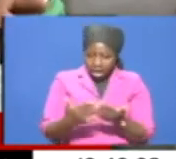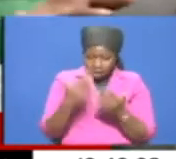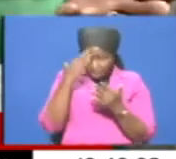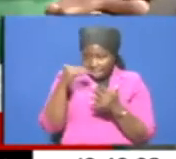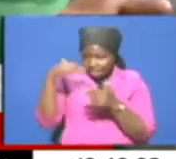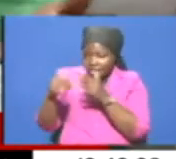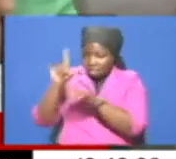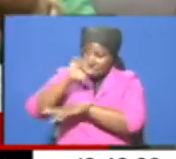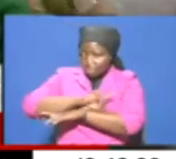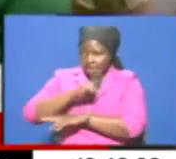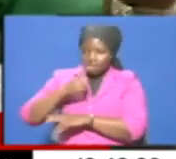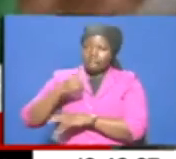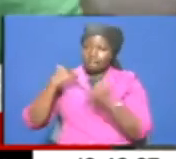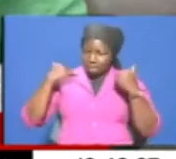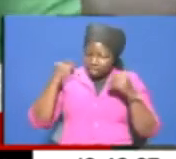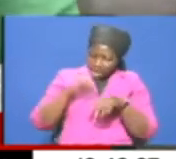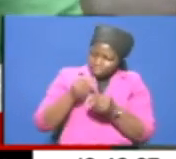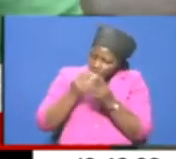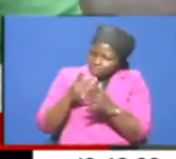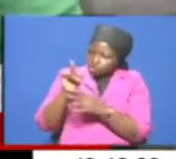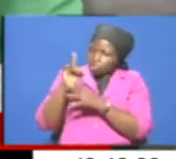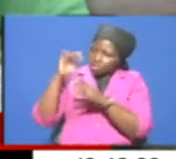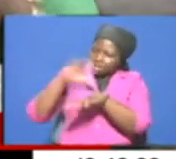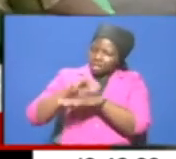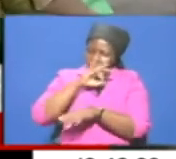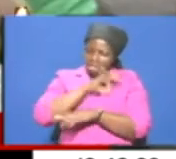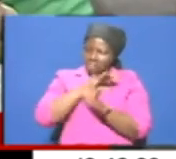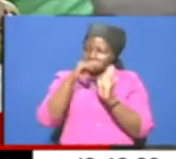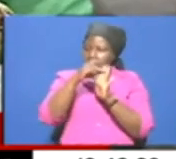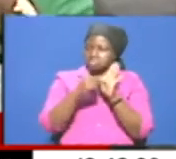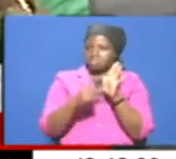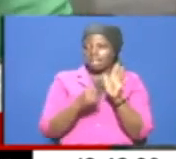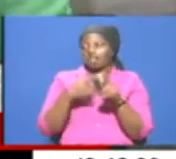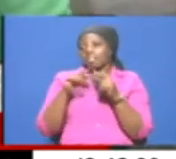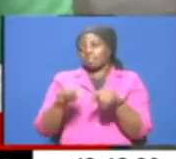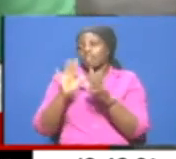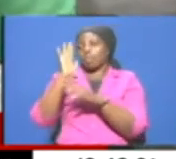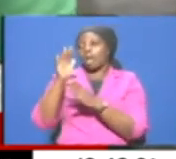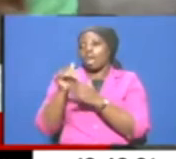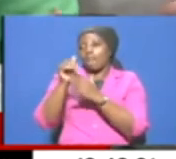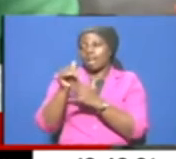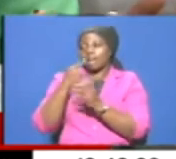Wakishaambiwa tunafaidika namna hii, nakwambia watakuwa kwa mstari ya mbele. Nasi vile tumezeeka, tuwafua